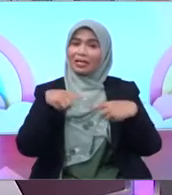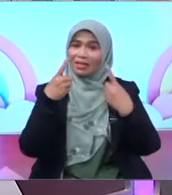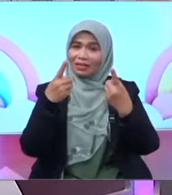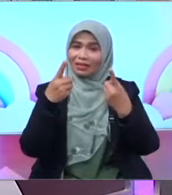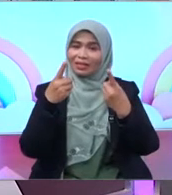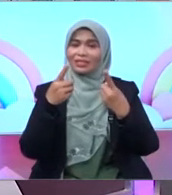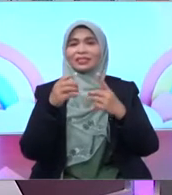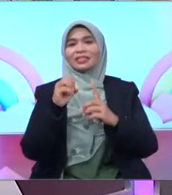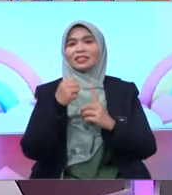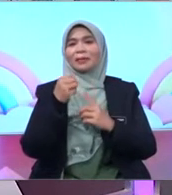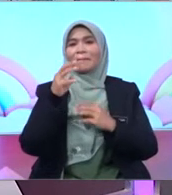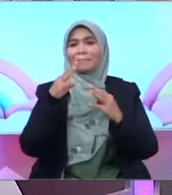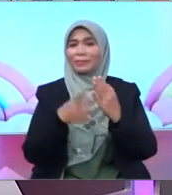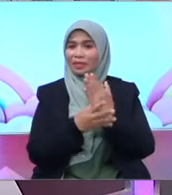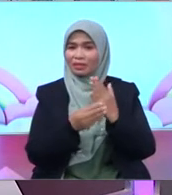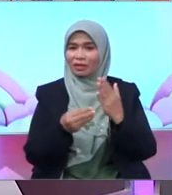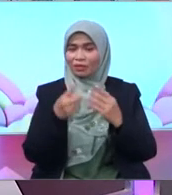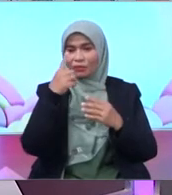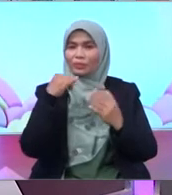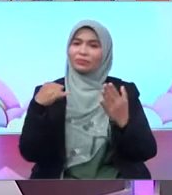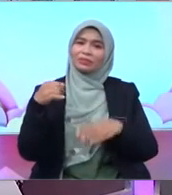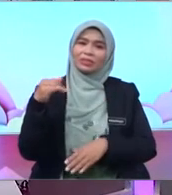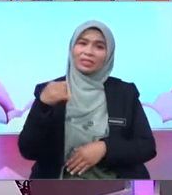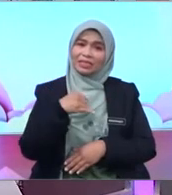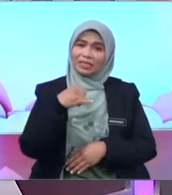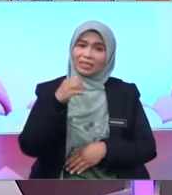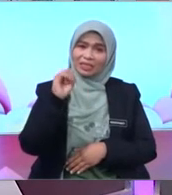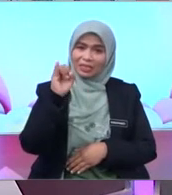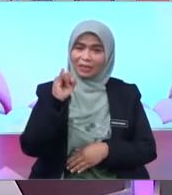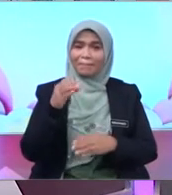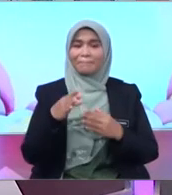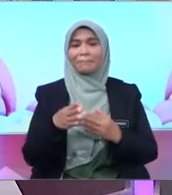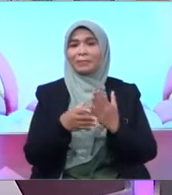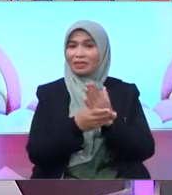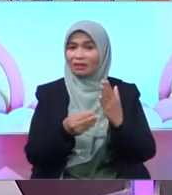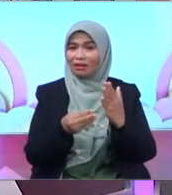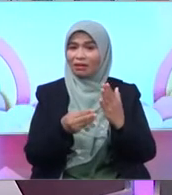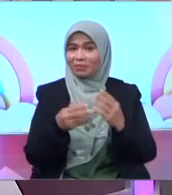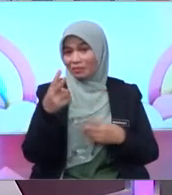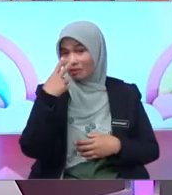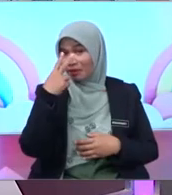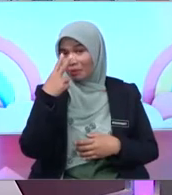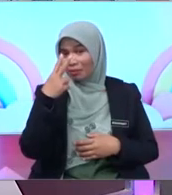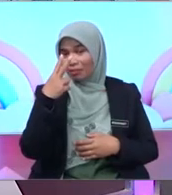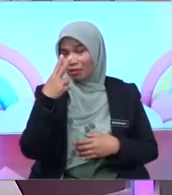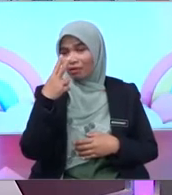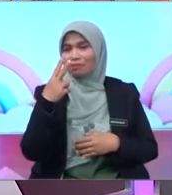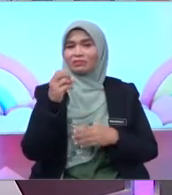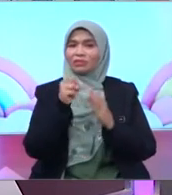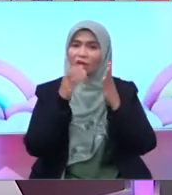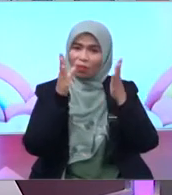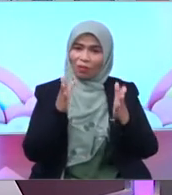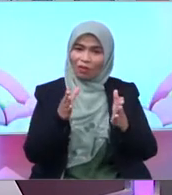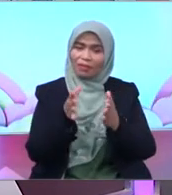untuk mengisi minyak gila lumira ternampak seorang peminta sedekah mungkin akunya